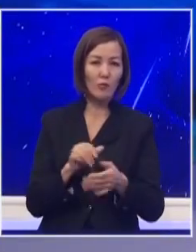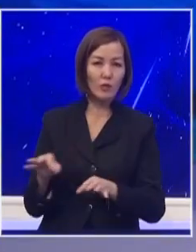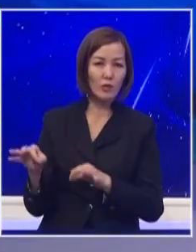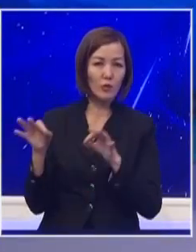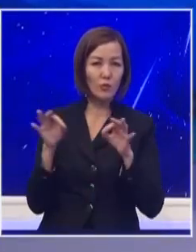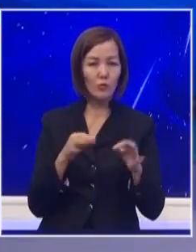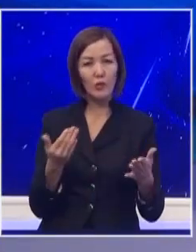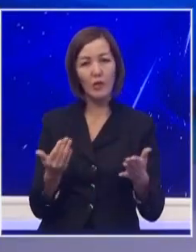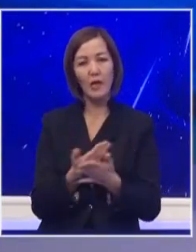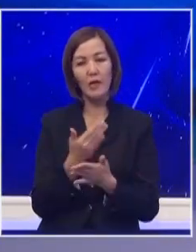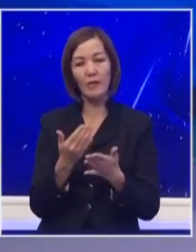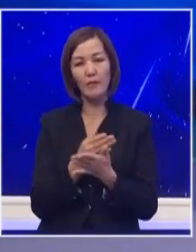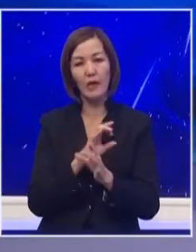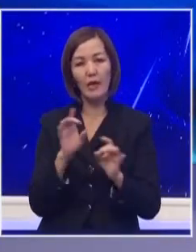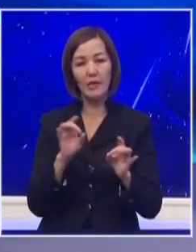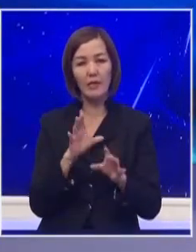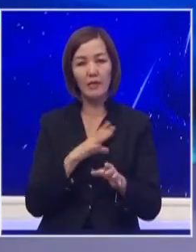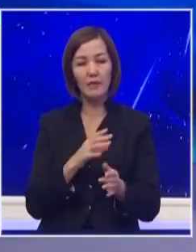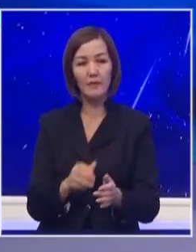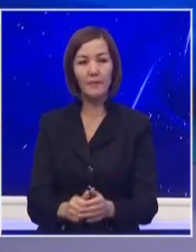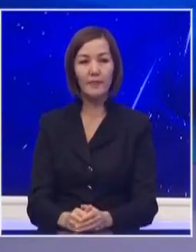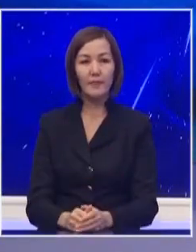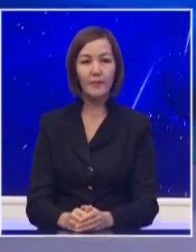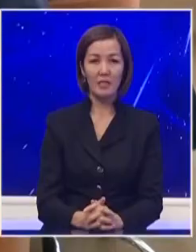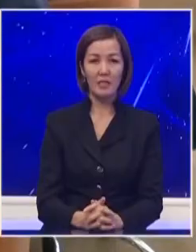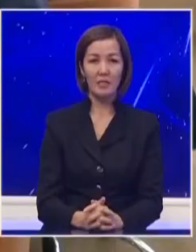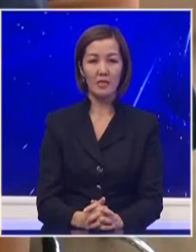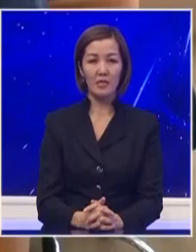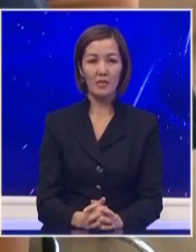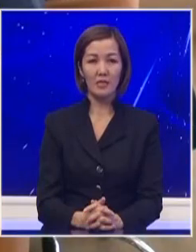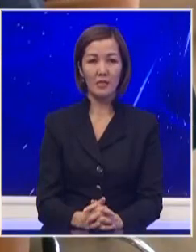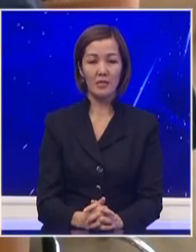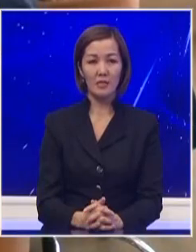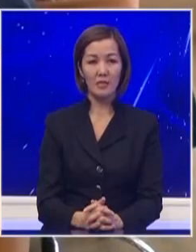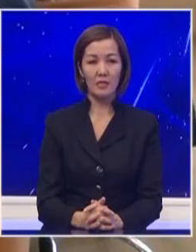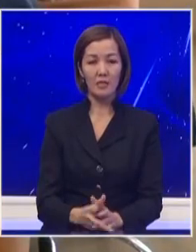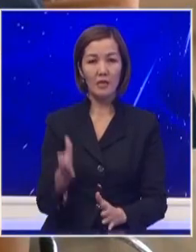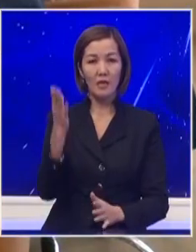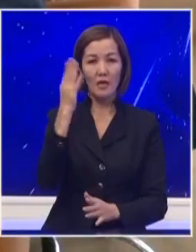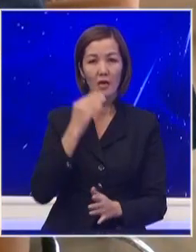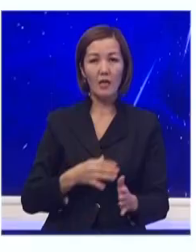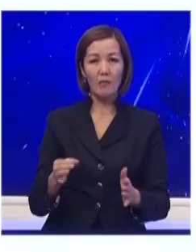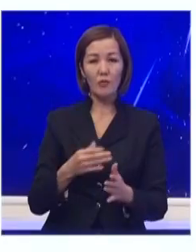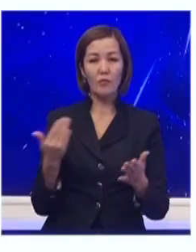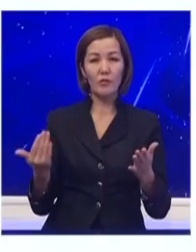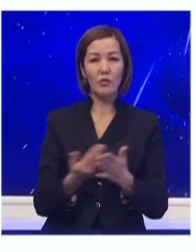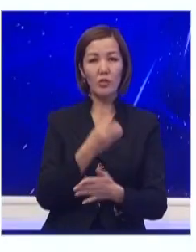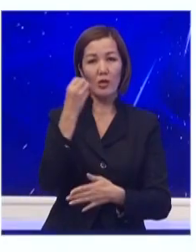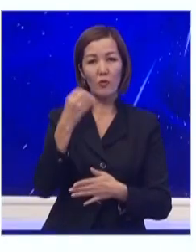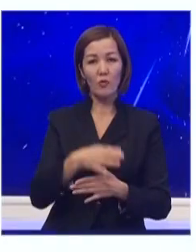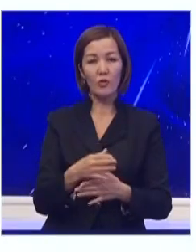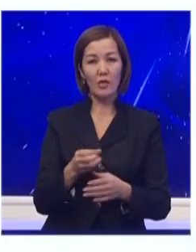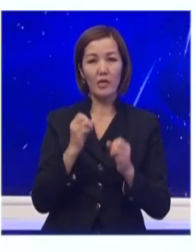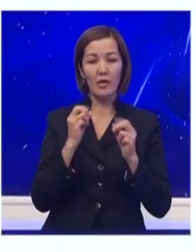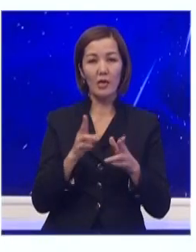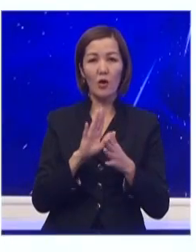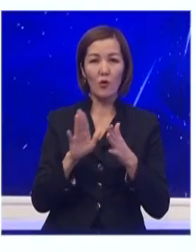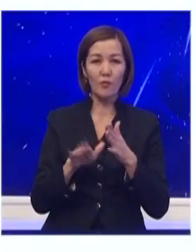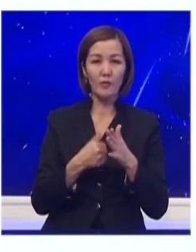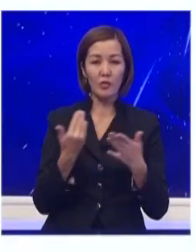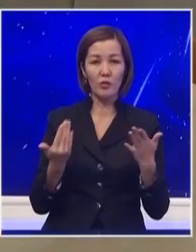мектеп жоқ, садик жоқ. Соның бәрін көркейтсін, қол қалсын, халыққа жақсылық істесін деймін. Бүгінде